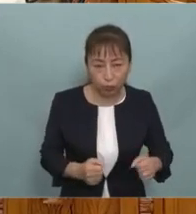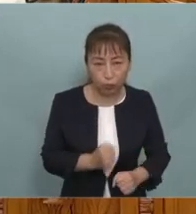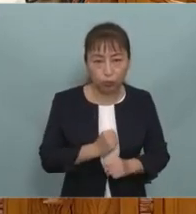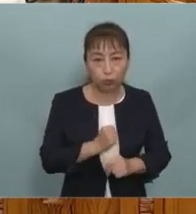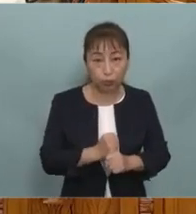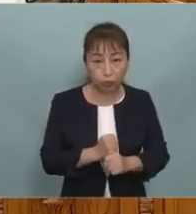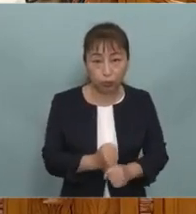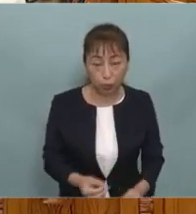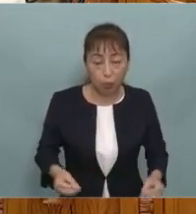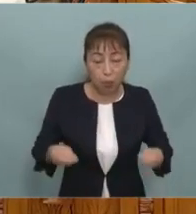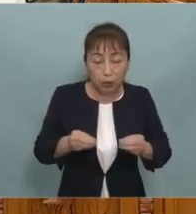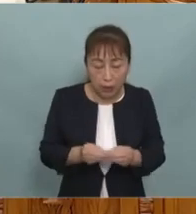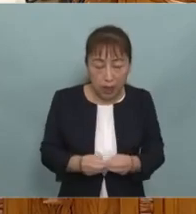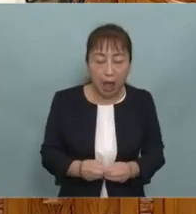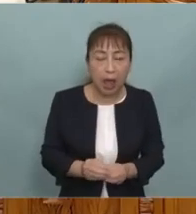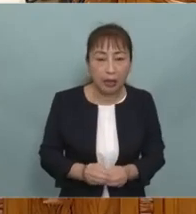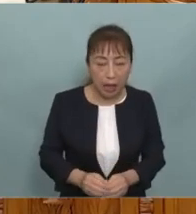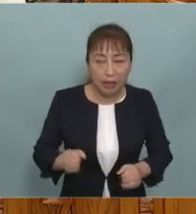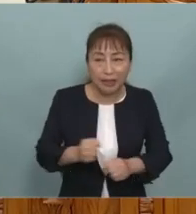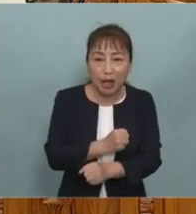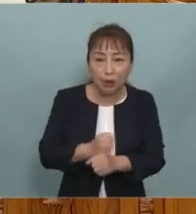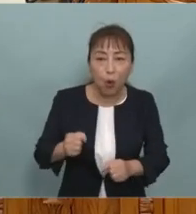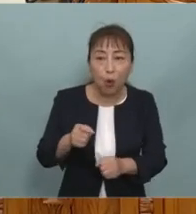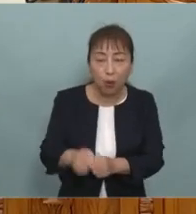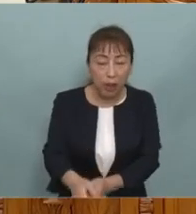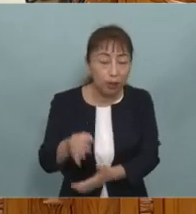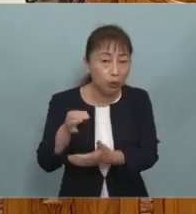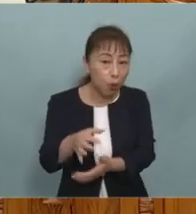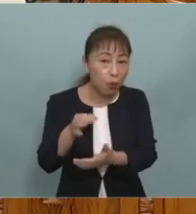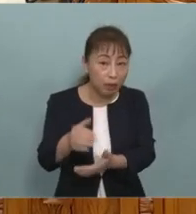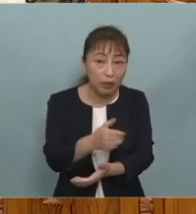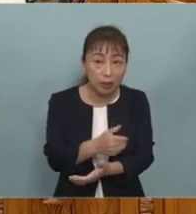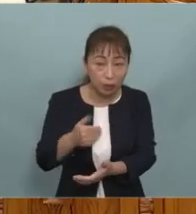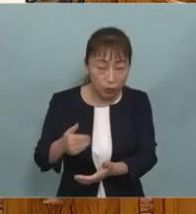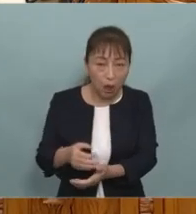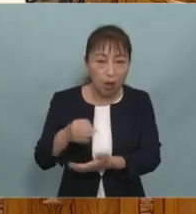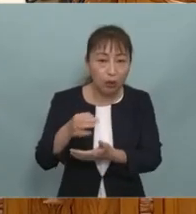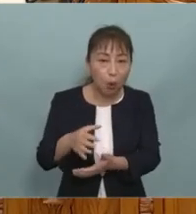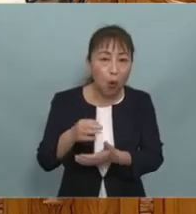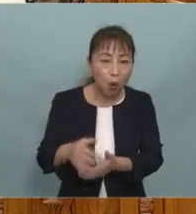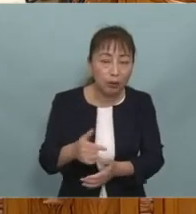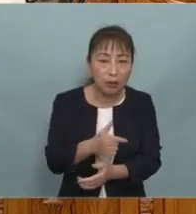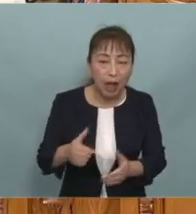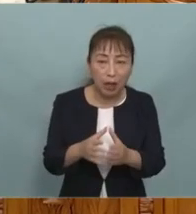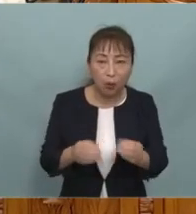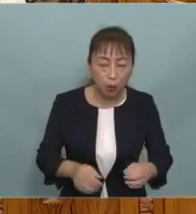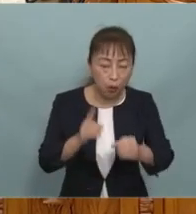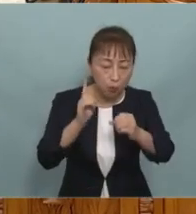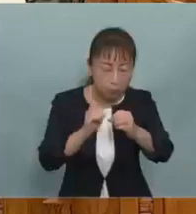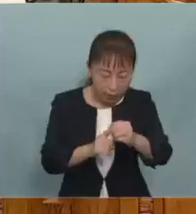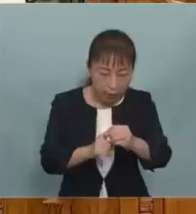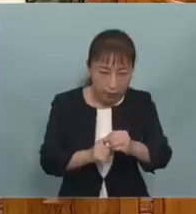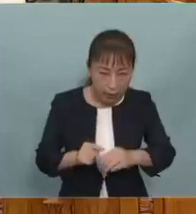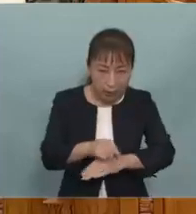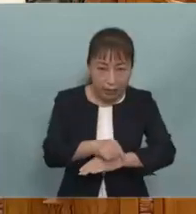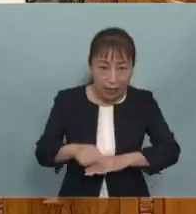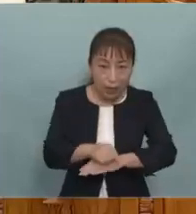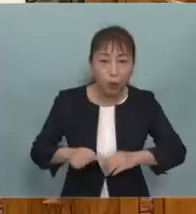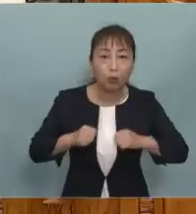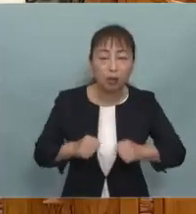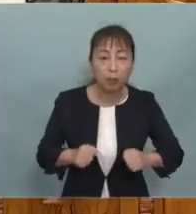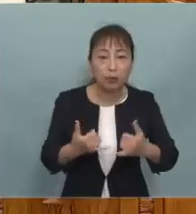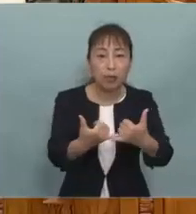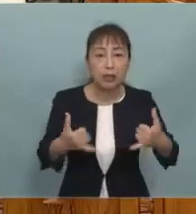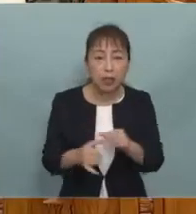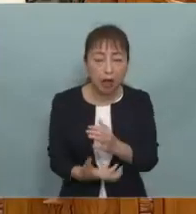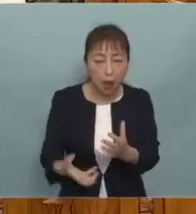に産業に思い切った投資が行われる投資大国に向けた政策を講じます社会